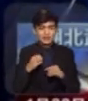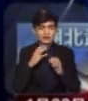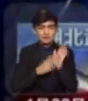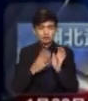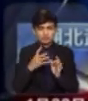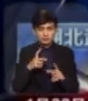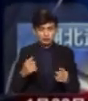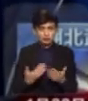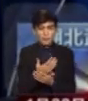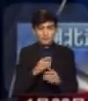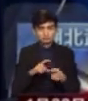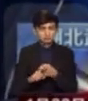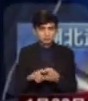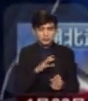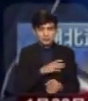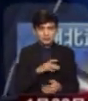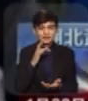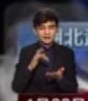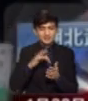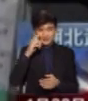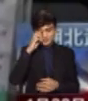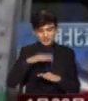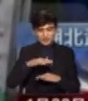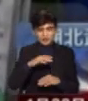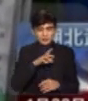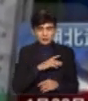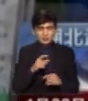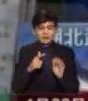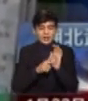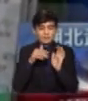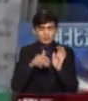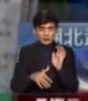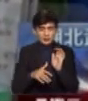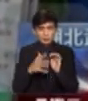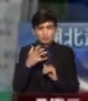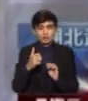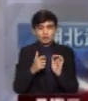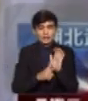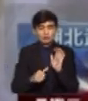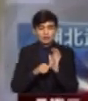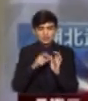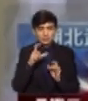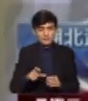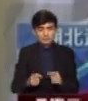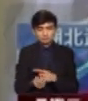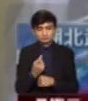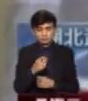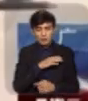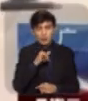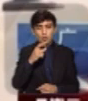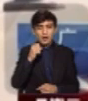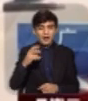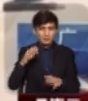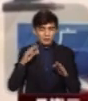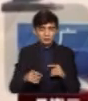В целом в стране вирус обнаружен у 74 576 человек. В свою очередь власти Ухани,